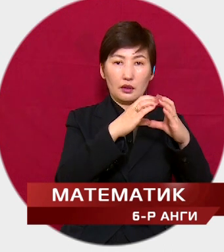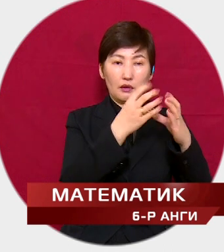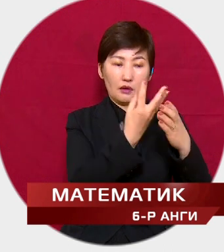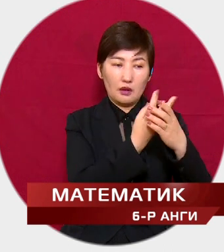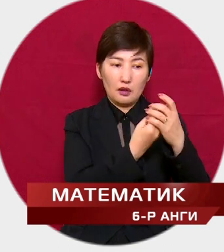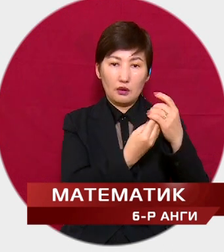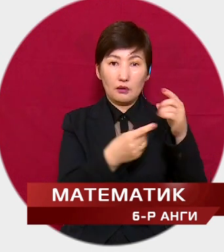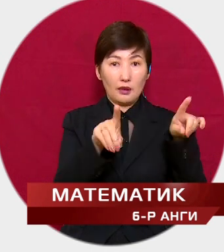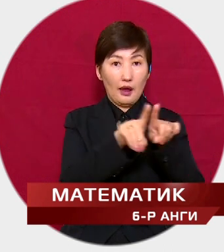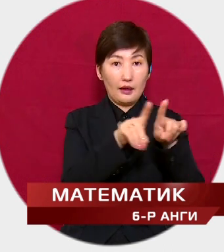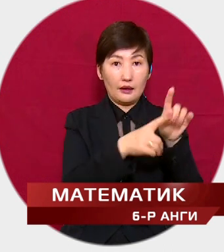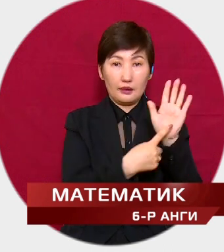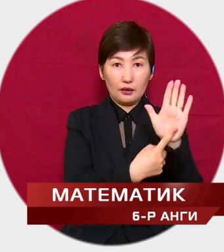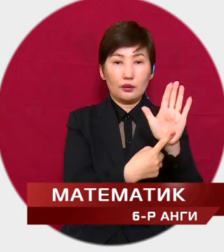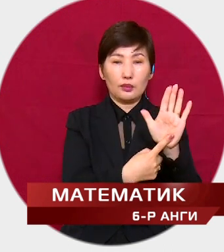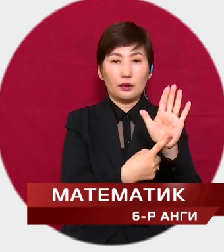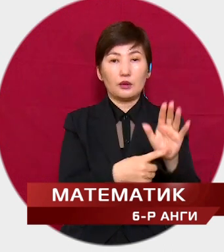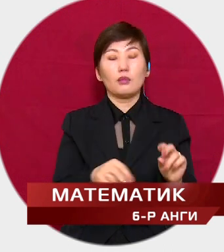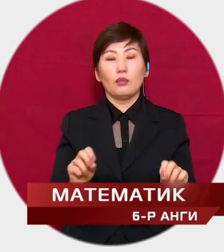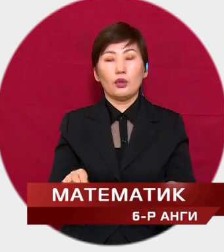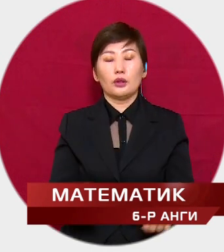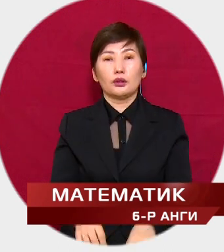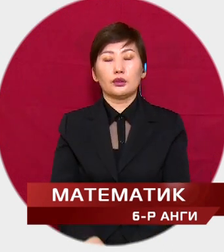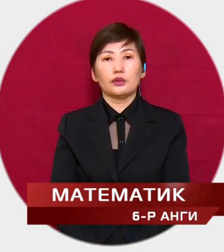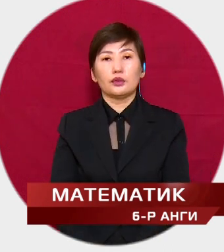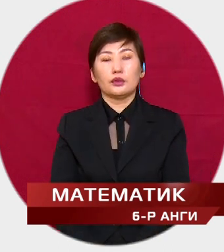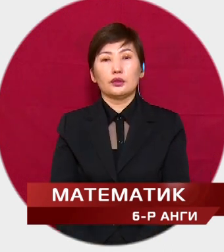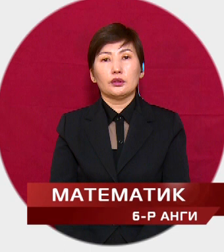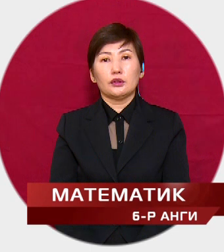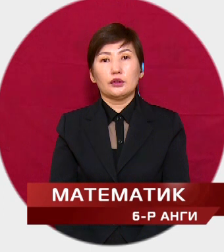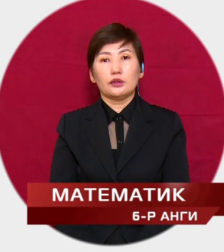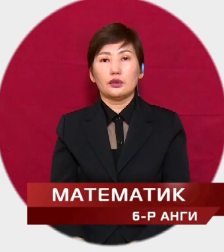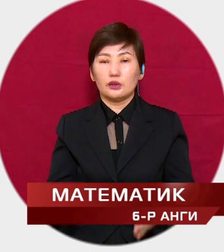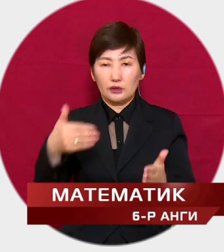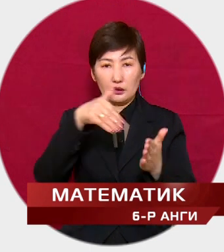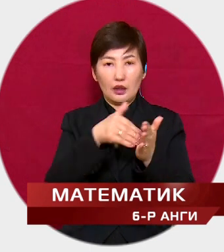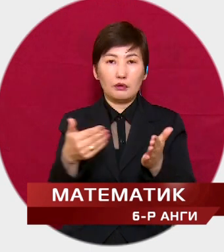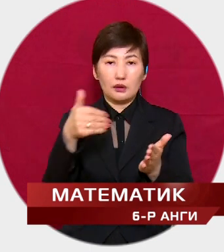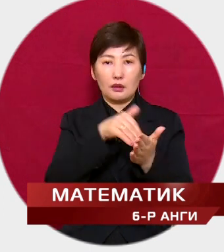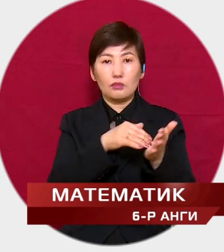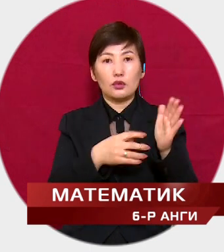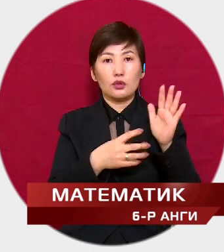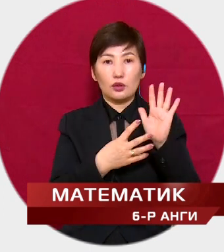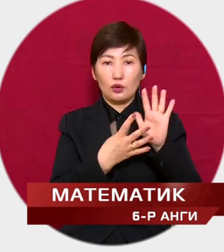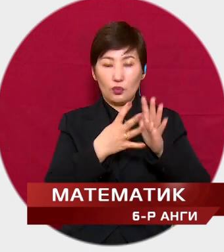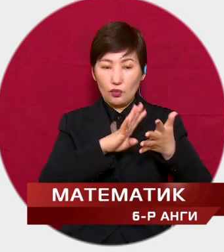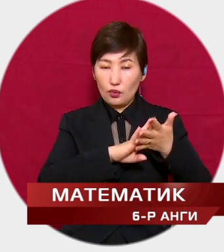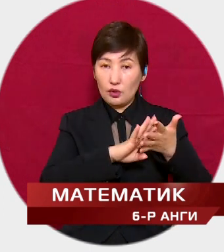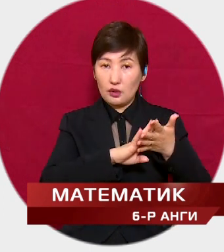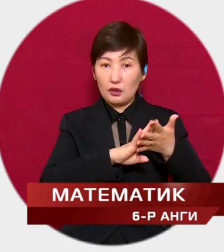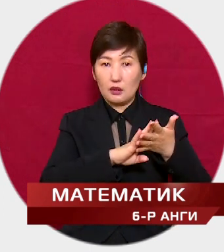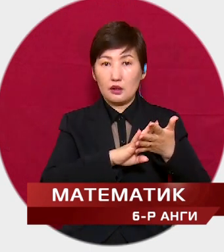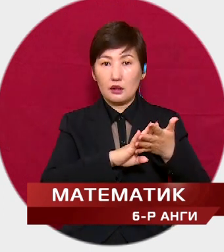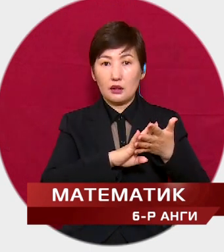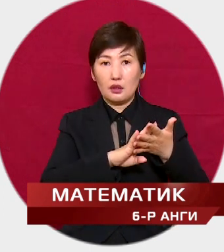тэнцүү юм аа гэд гаргаад ирч болно гэсэн үг. За тэгэхээр тавтамжийн хүснэгтээс бүгдээрээ